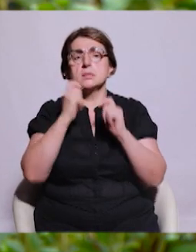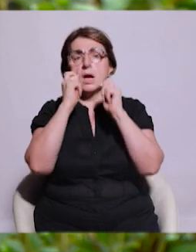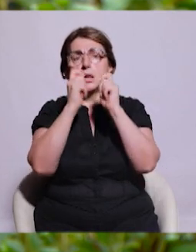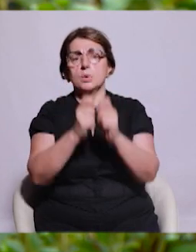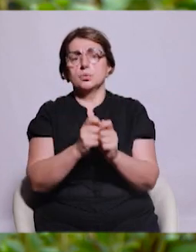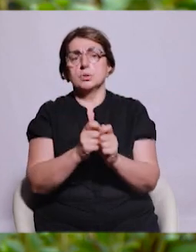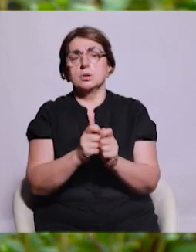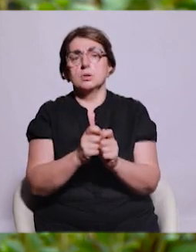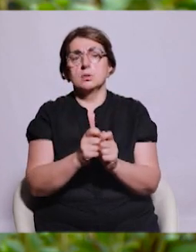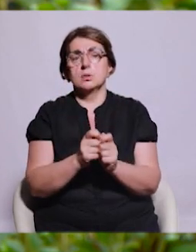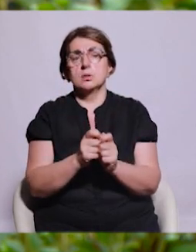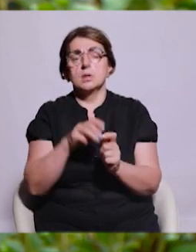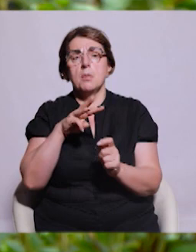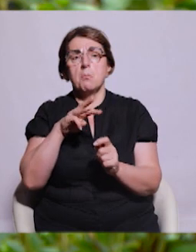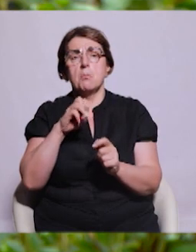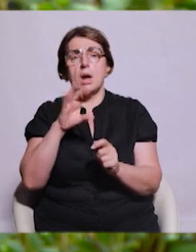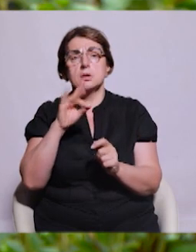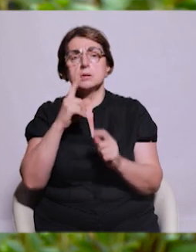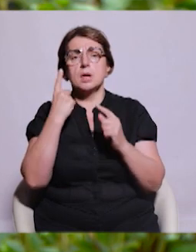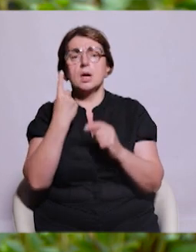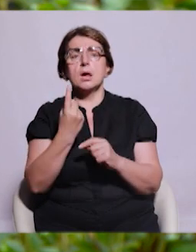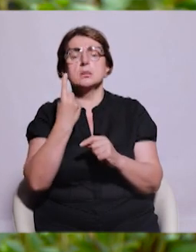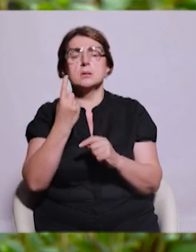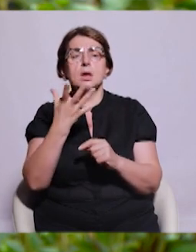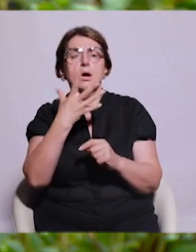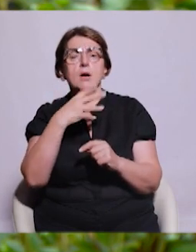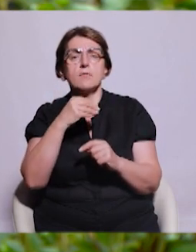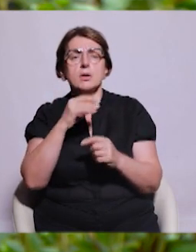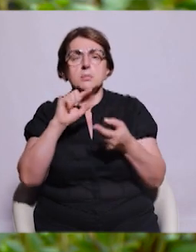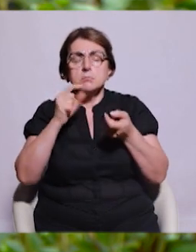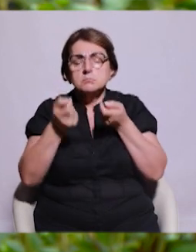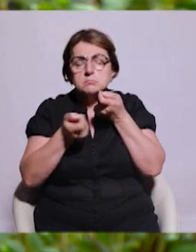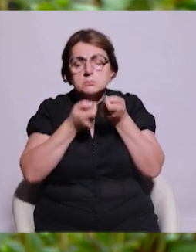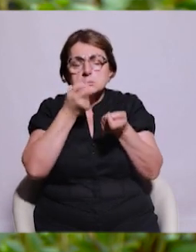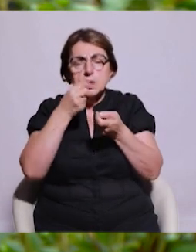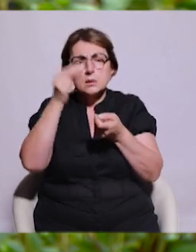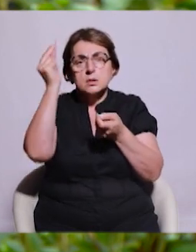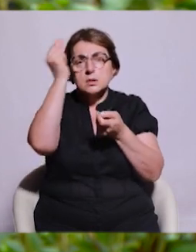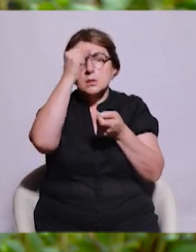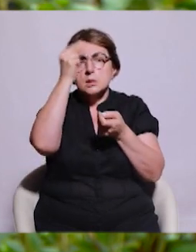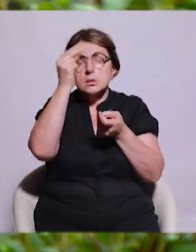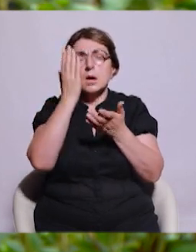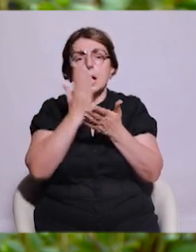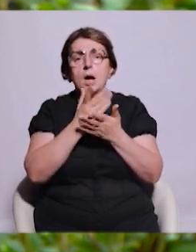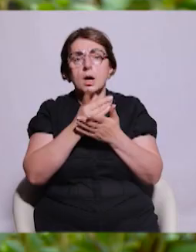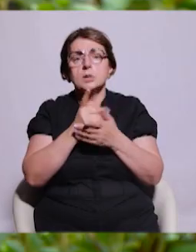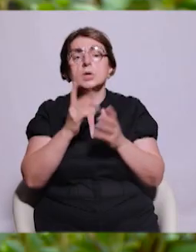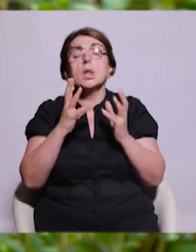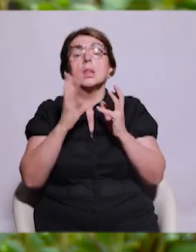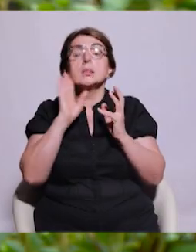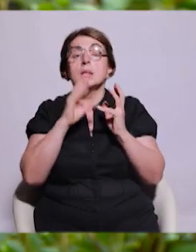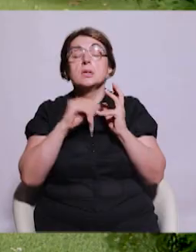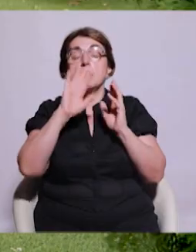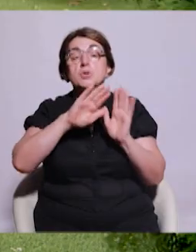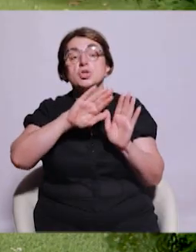სახელი უწოდეს. მარსი ერთ-ერთი ყველაზე დაწვრილებით შესწავლილი პლანეტაა მზის სისტემაში, რა თქმა უნდა,